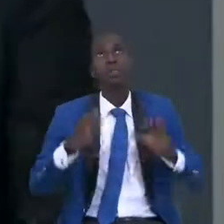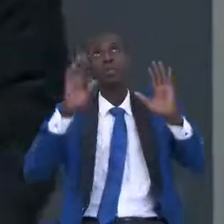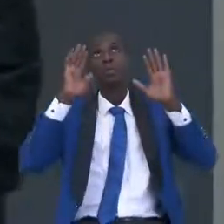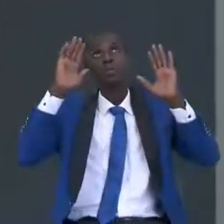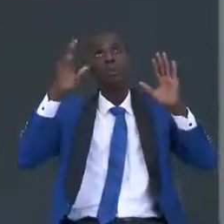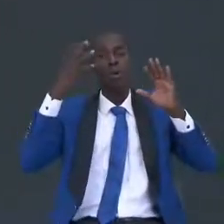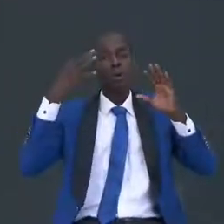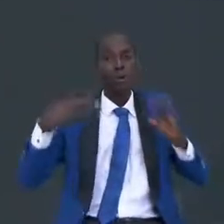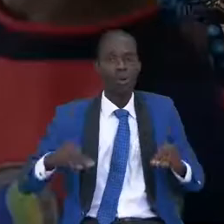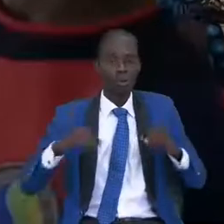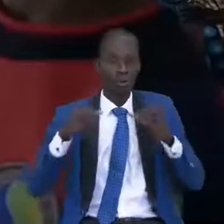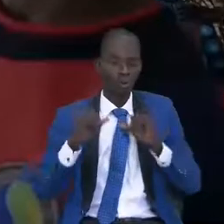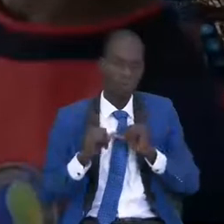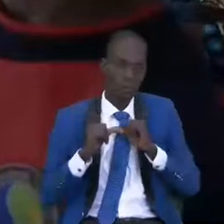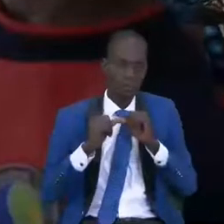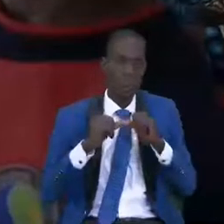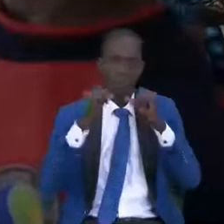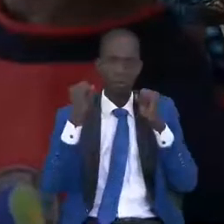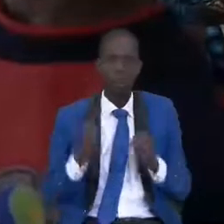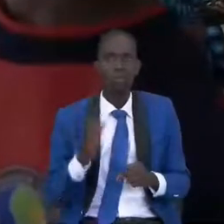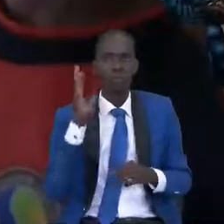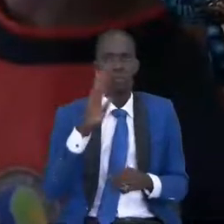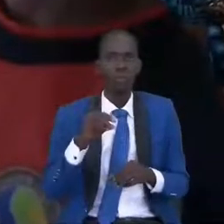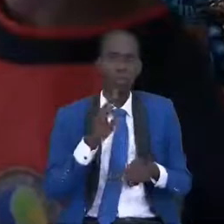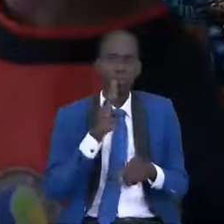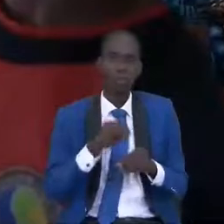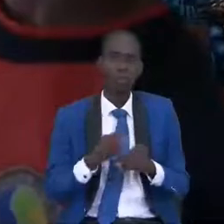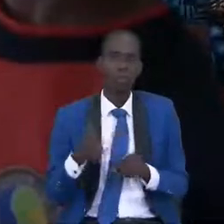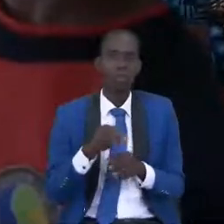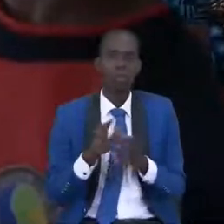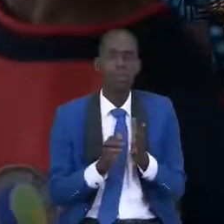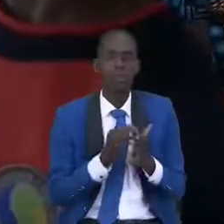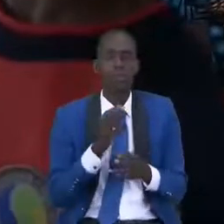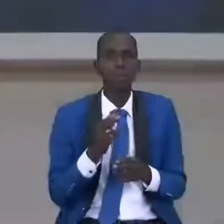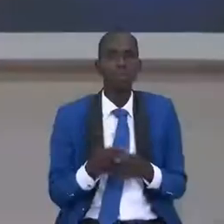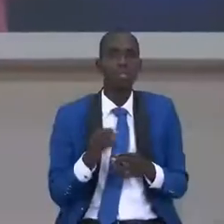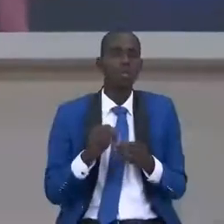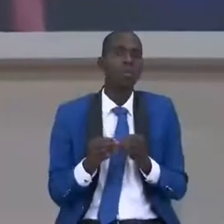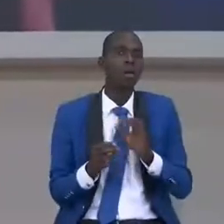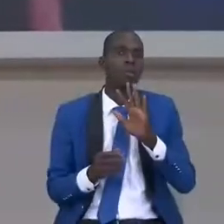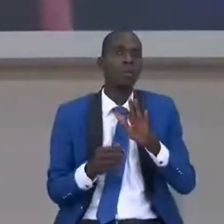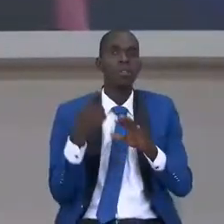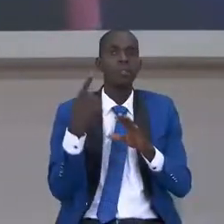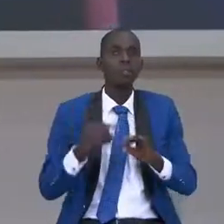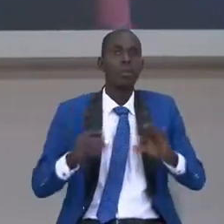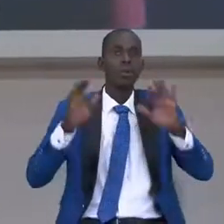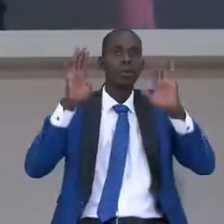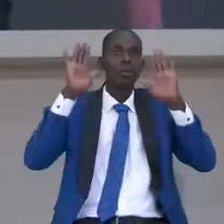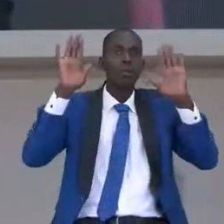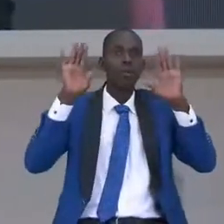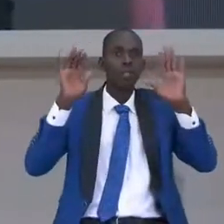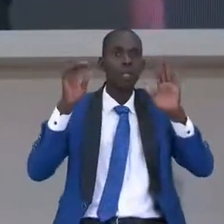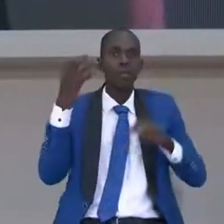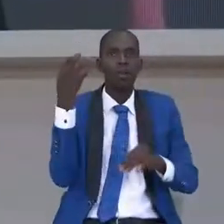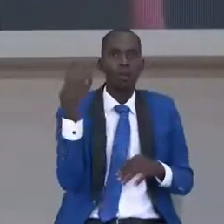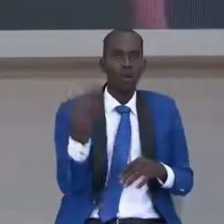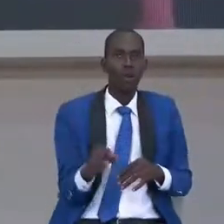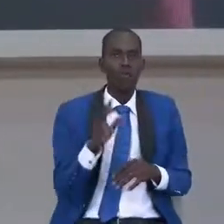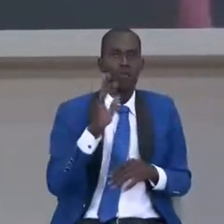sera dans ta vie au nom de Jésus. Cinquième élément, c'est le prodige de la force surnaturelle,